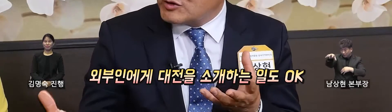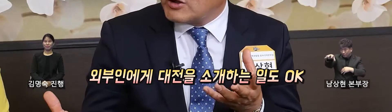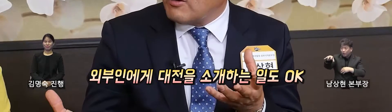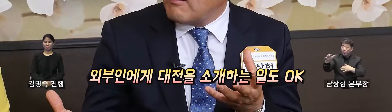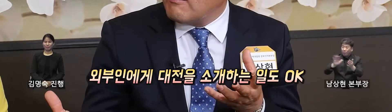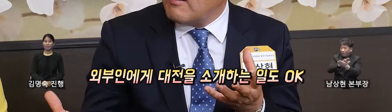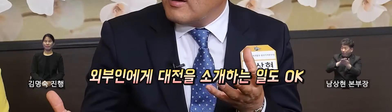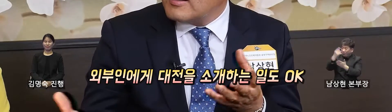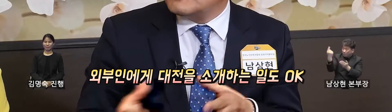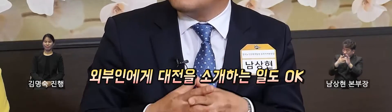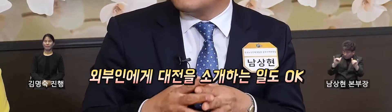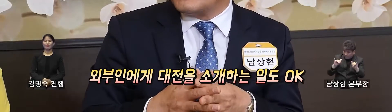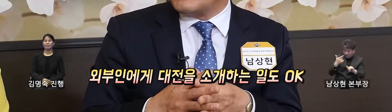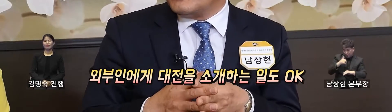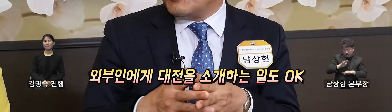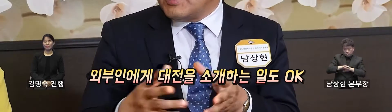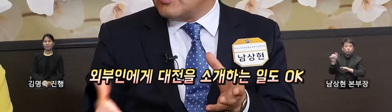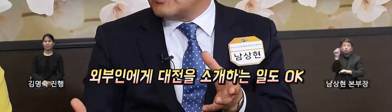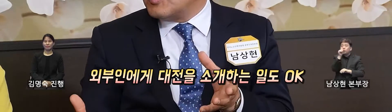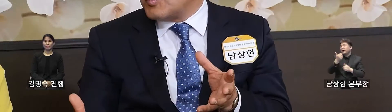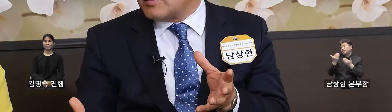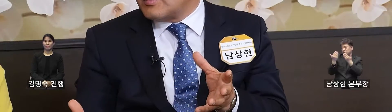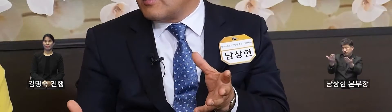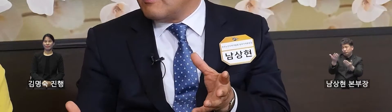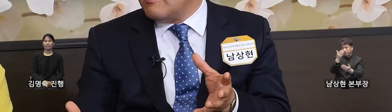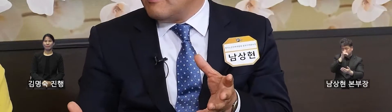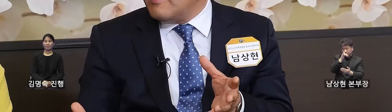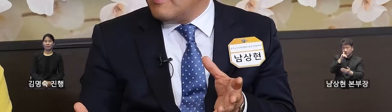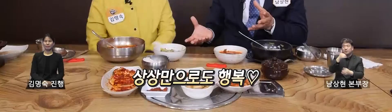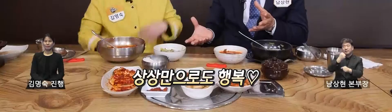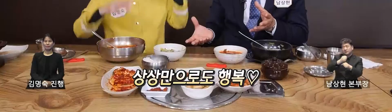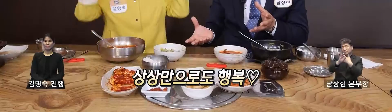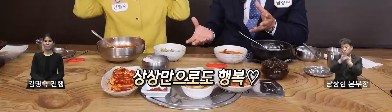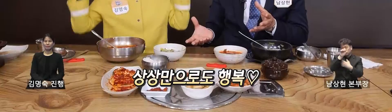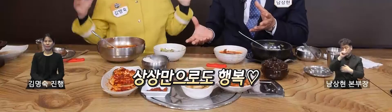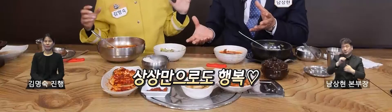소개할 수도 있어요. 그런 것들을 좀 만들었으면 좋겠어요.